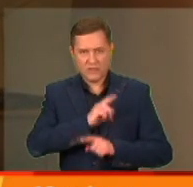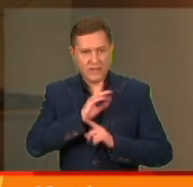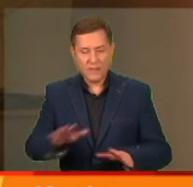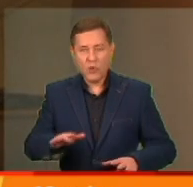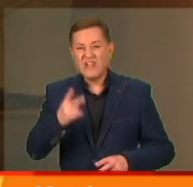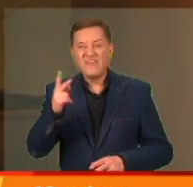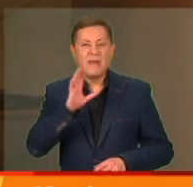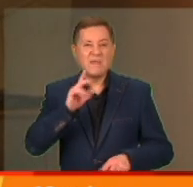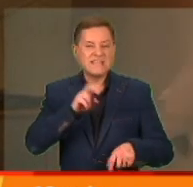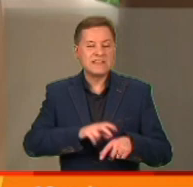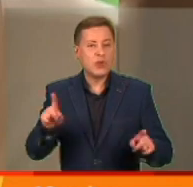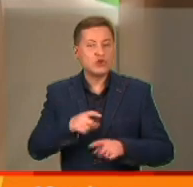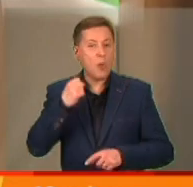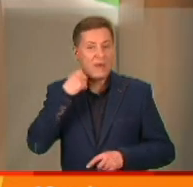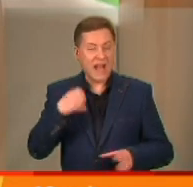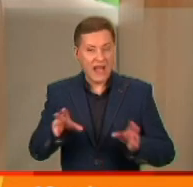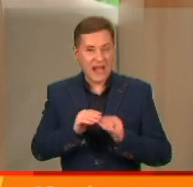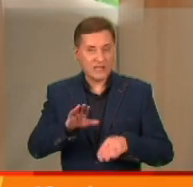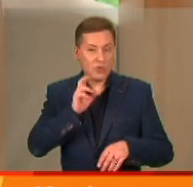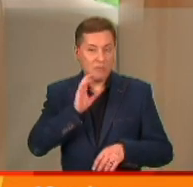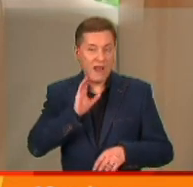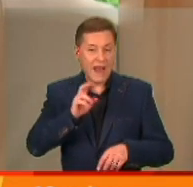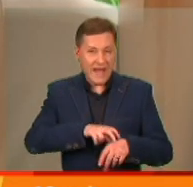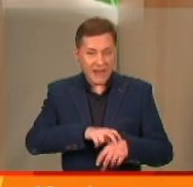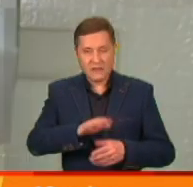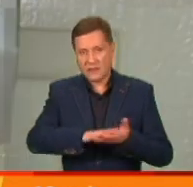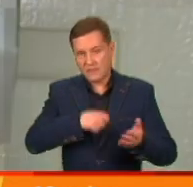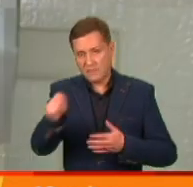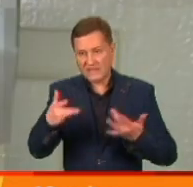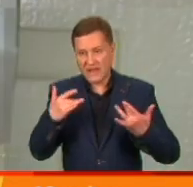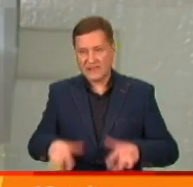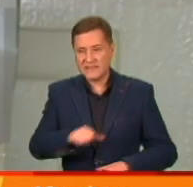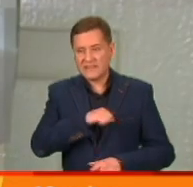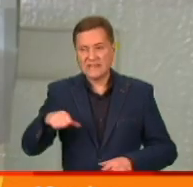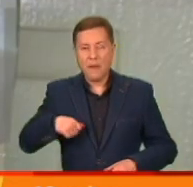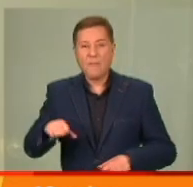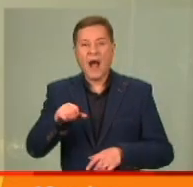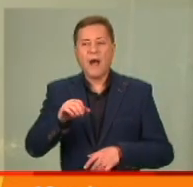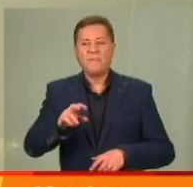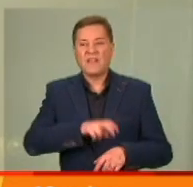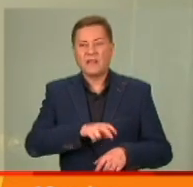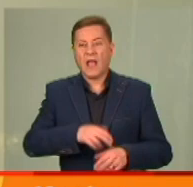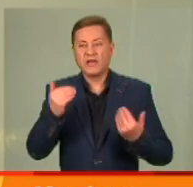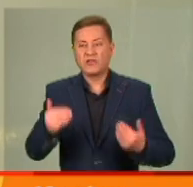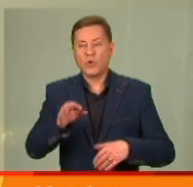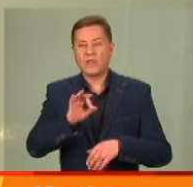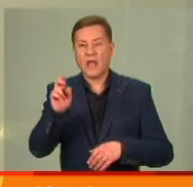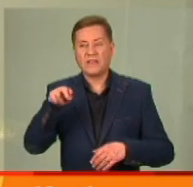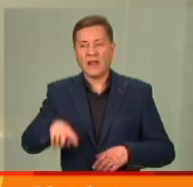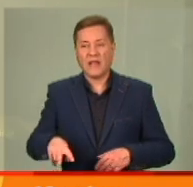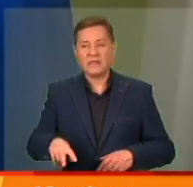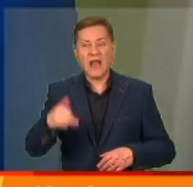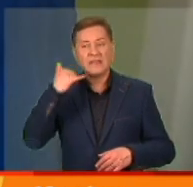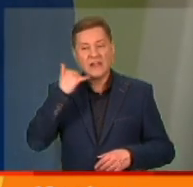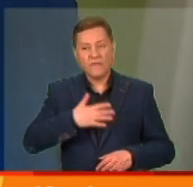вже відомо, дві медсестри, що пиячили разом із лікаркою, написали заяви на звільнення. Сама ж педіатр відсьогодні на лікарняному.